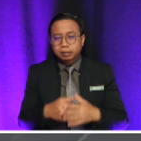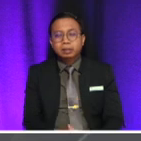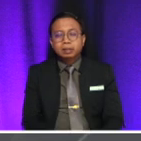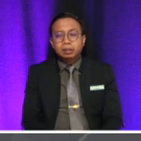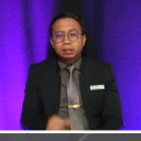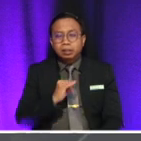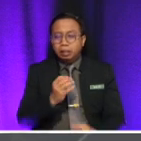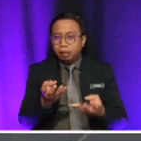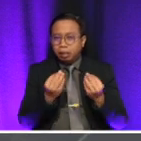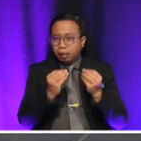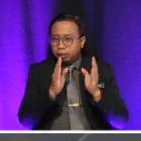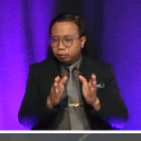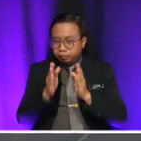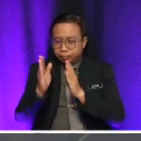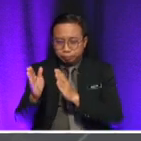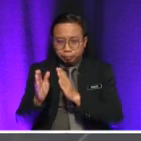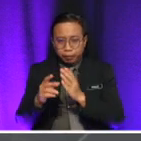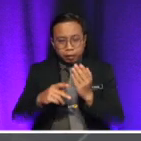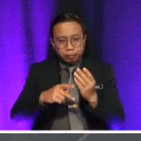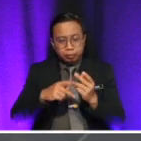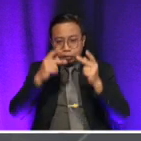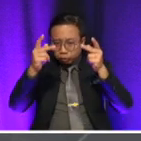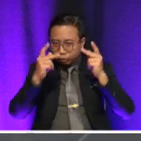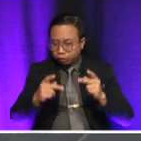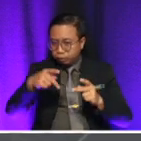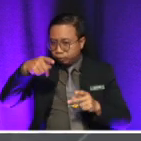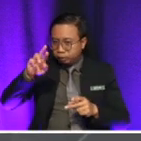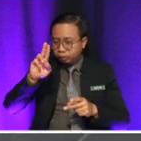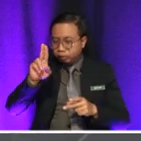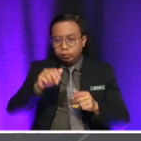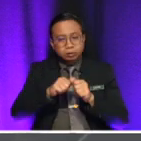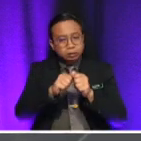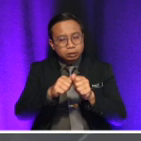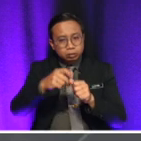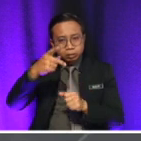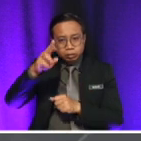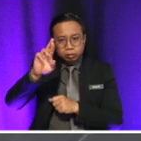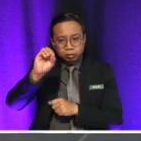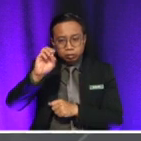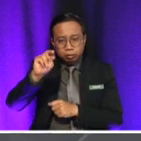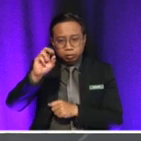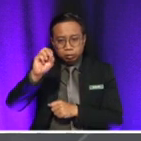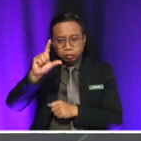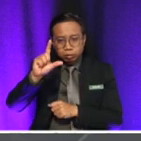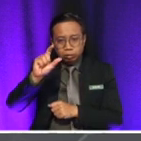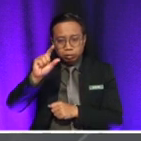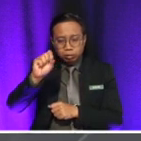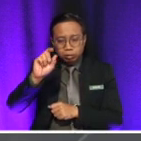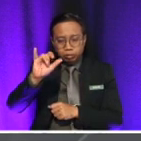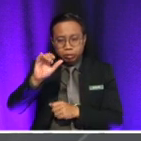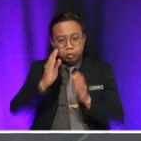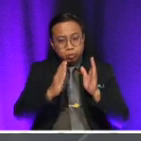Anda susun proses peliharanya itu mengikut kronologi mengikut susunan dengan